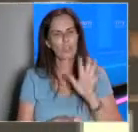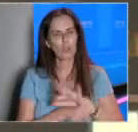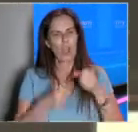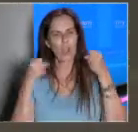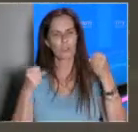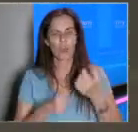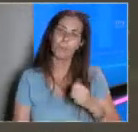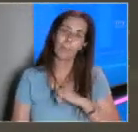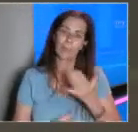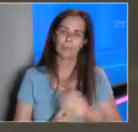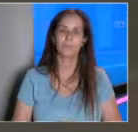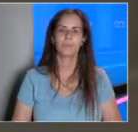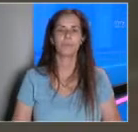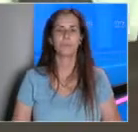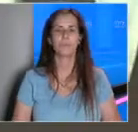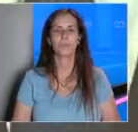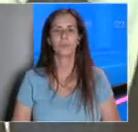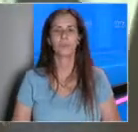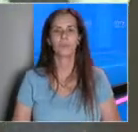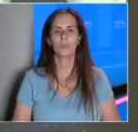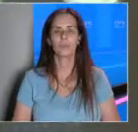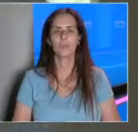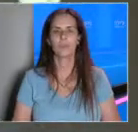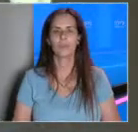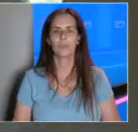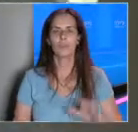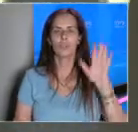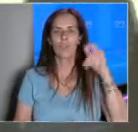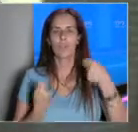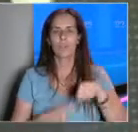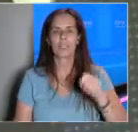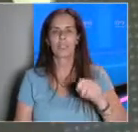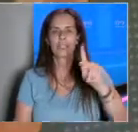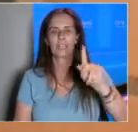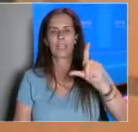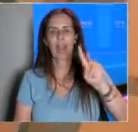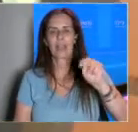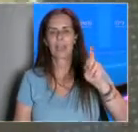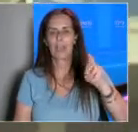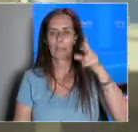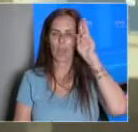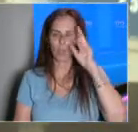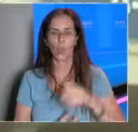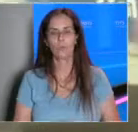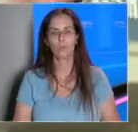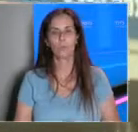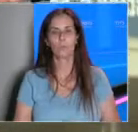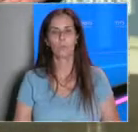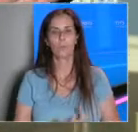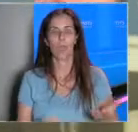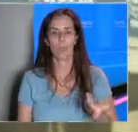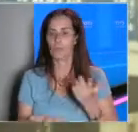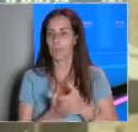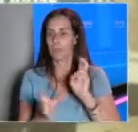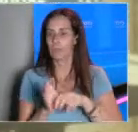ההפגנות. מעניין. שלום לך, חבר הכנסת אריאל קלנר מהליכוד. שלום עידן, ערב טוב. ערב טוב. אז הנה, רק